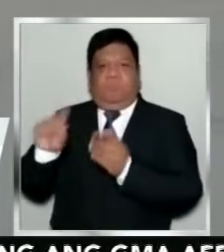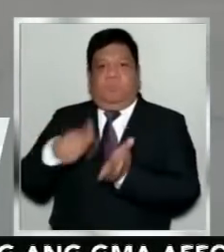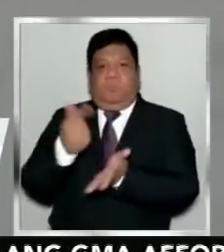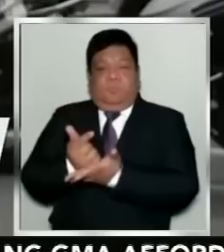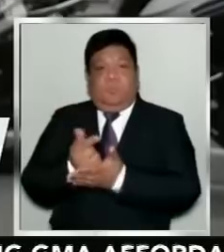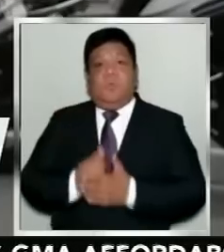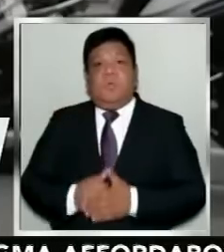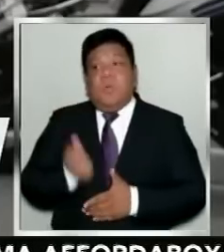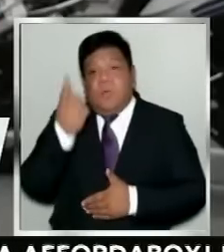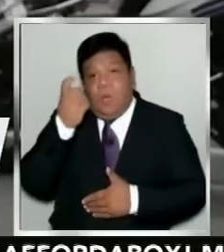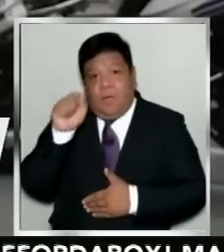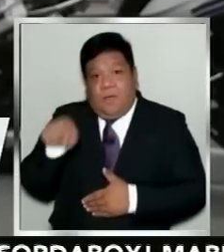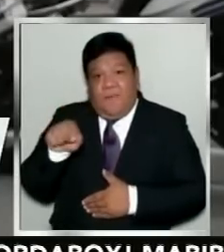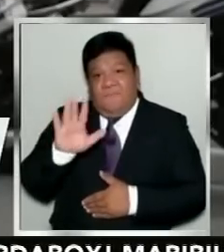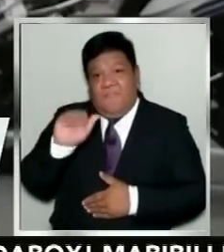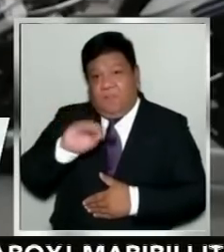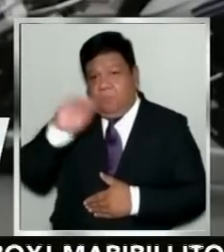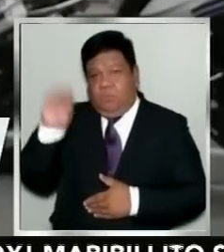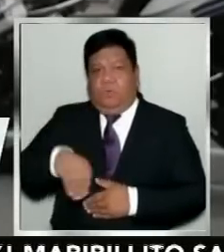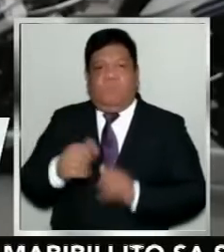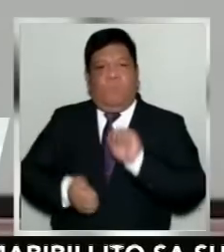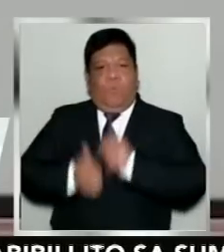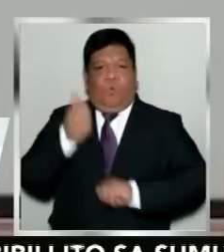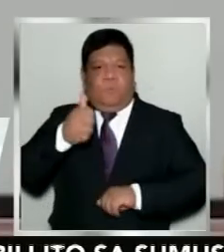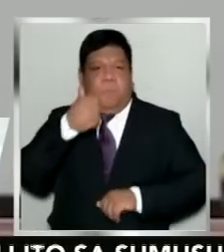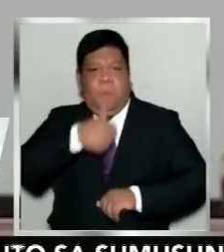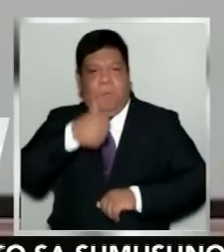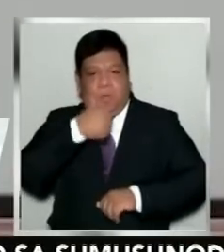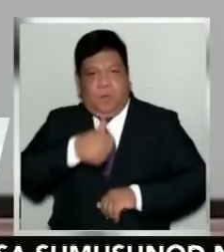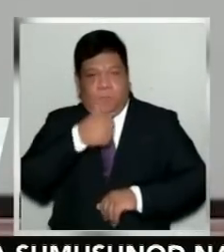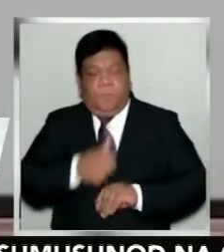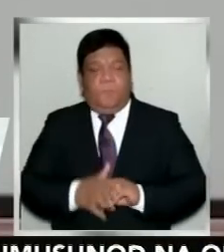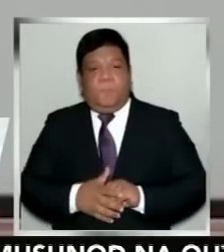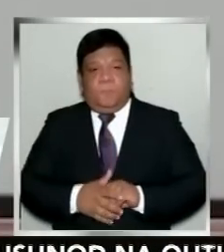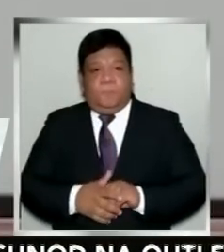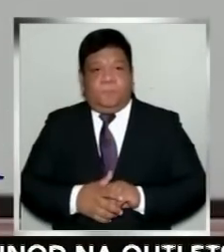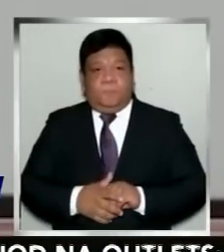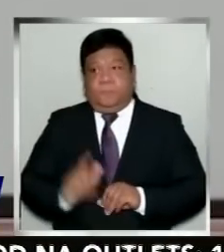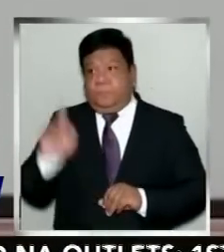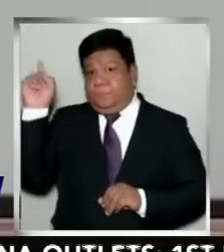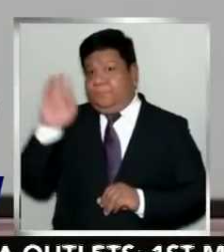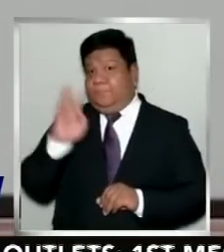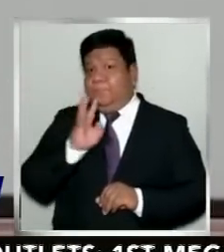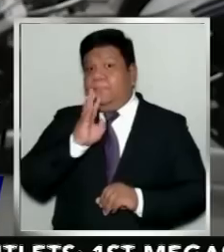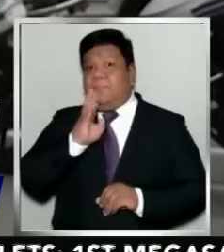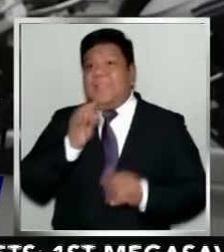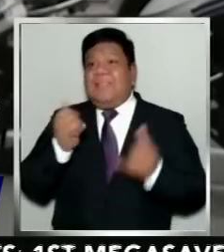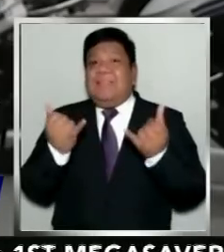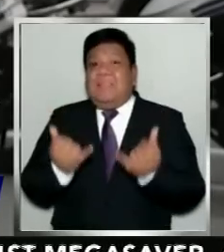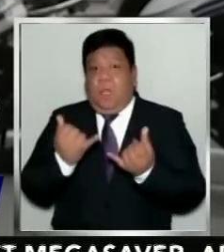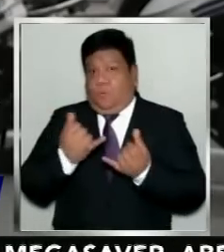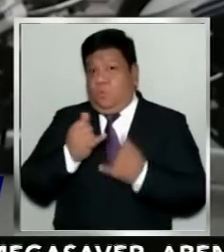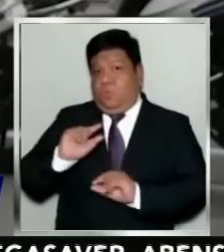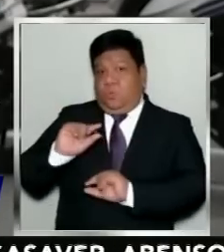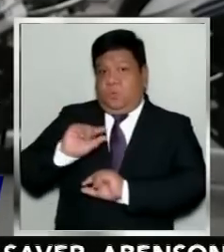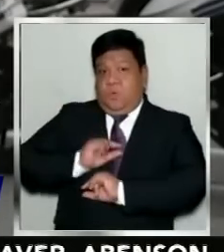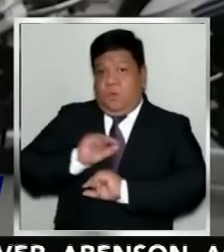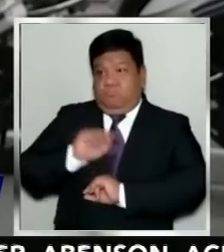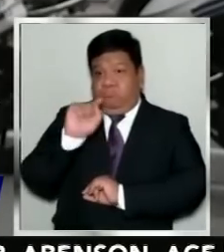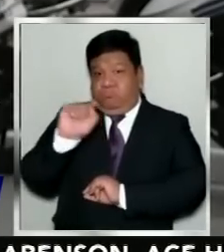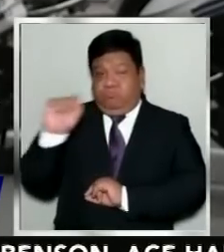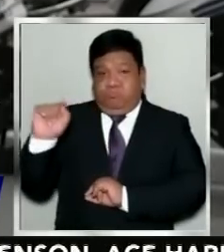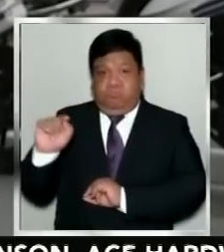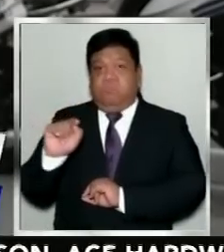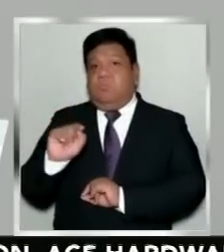mga babae. Yung mga magiging gwardya ngayon, yung mga nang naka-uniform, walang bulsa, walang